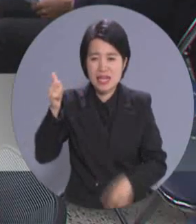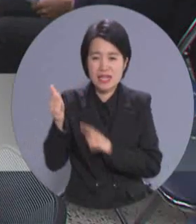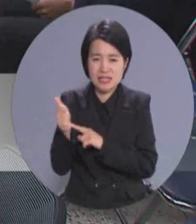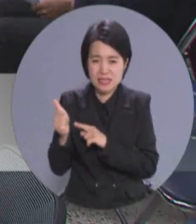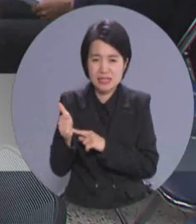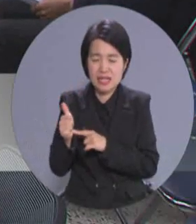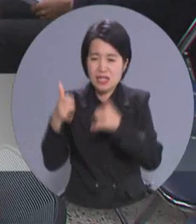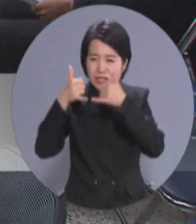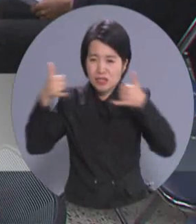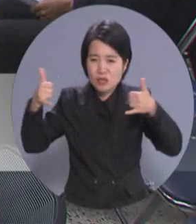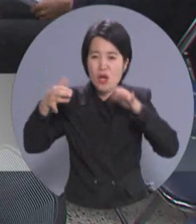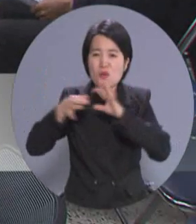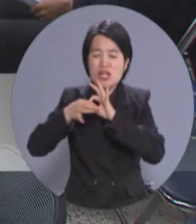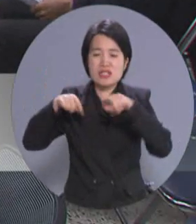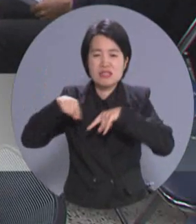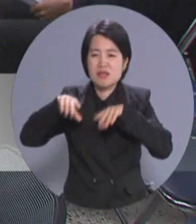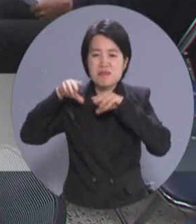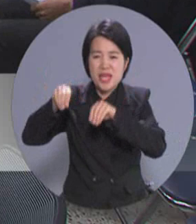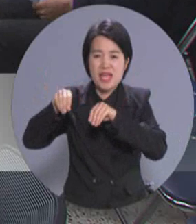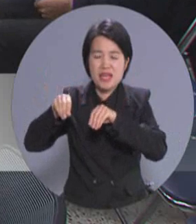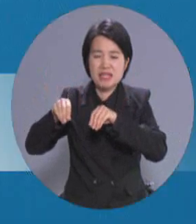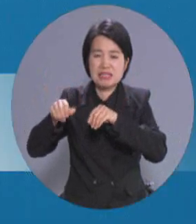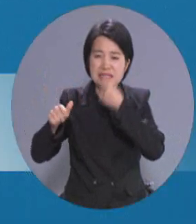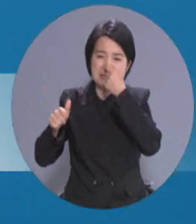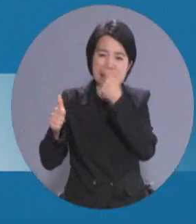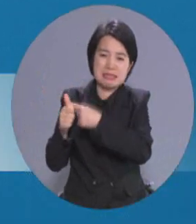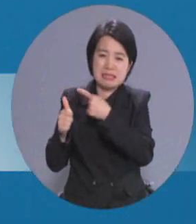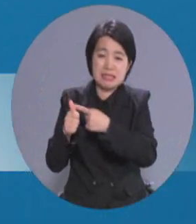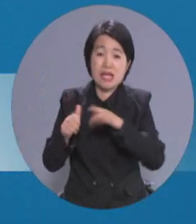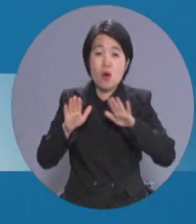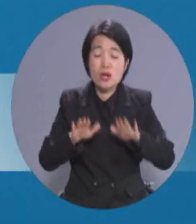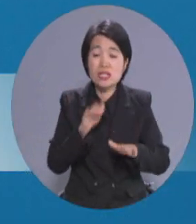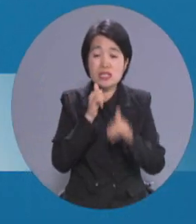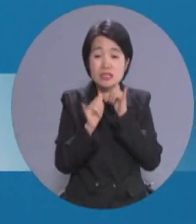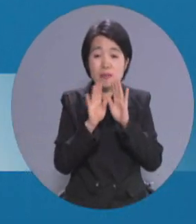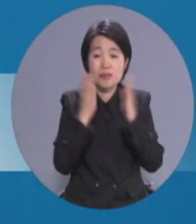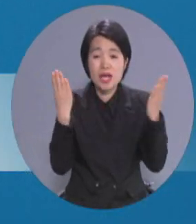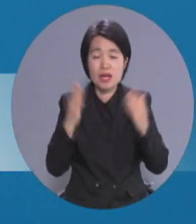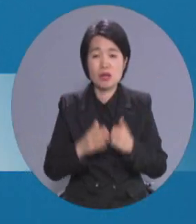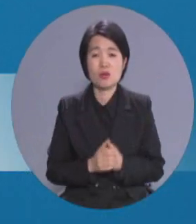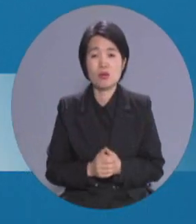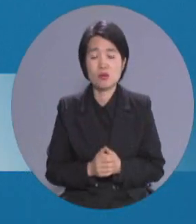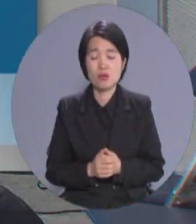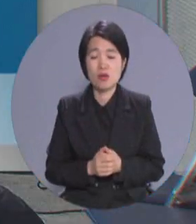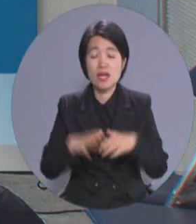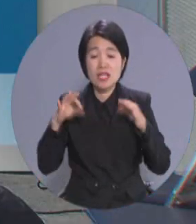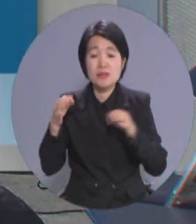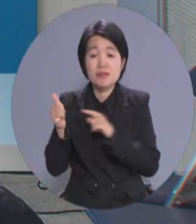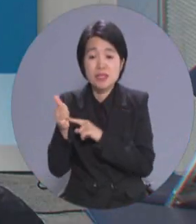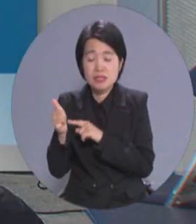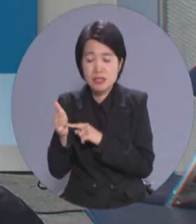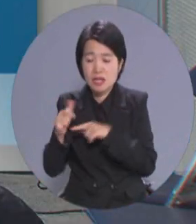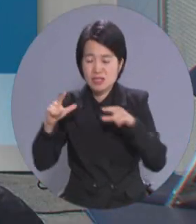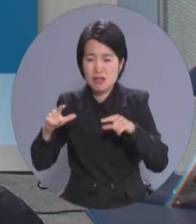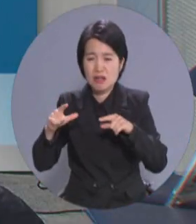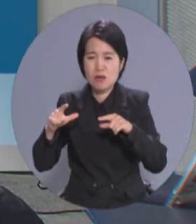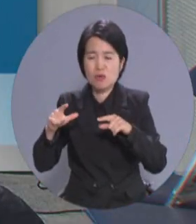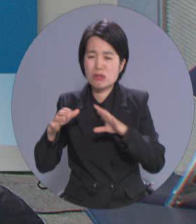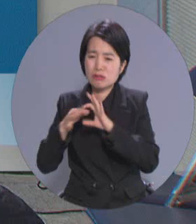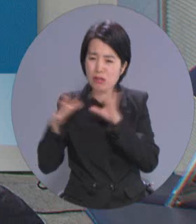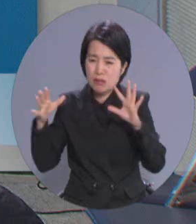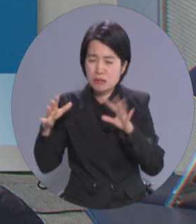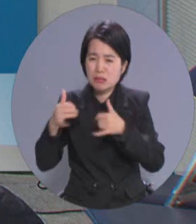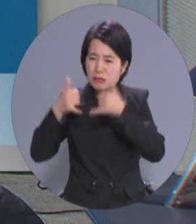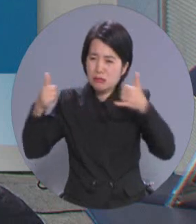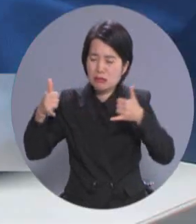중단하라고 비판했습니다 조부 대변인은 오늘 기자 회견을 열고 김회재 의원이 지역구를 넘나드는 현수막